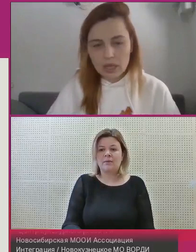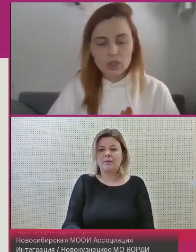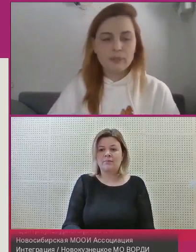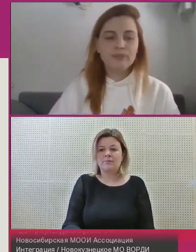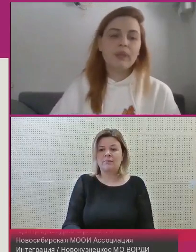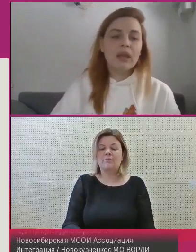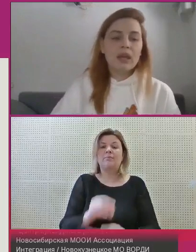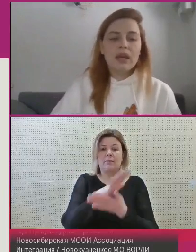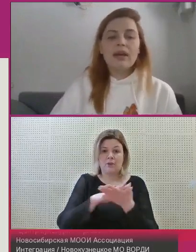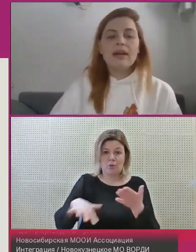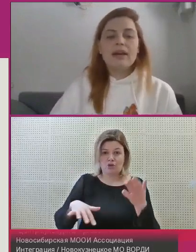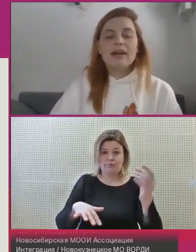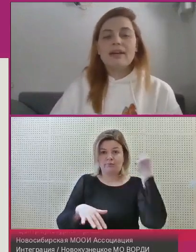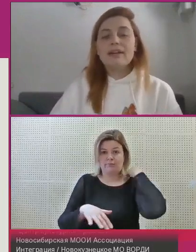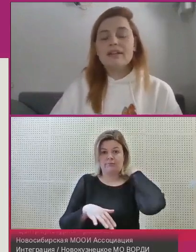дальше.